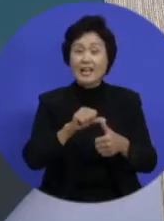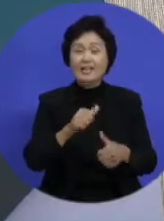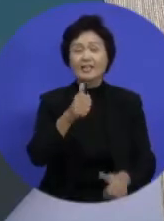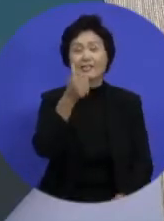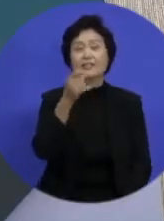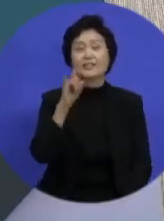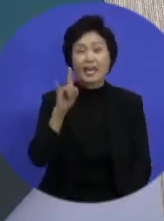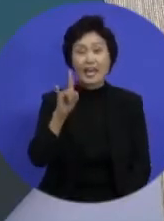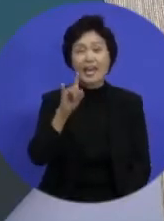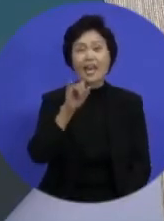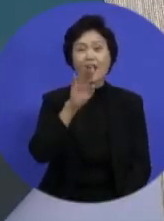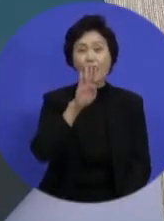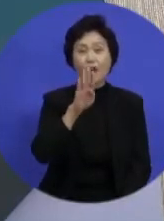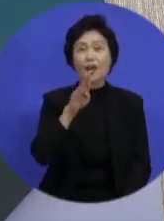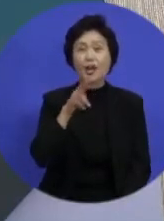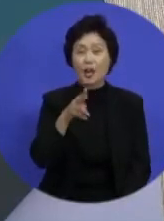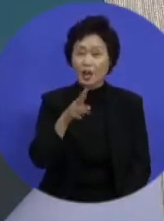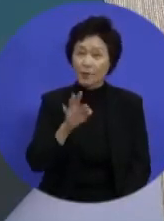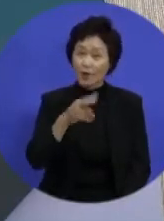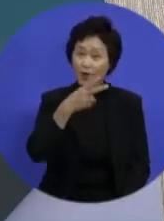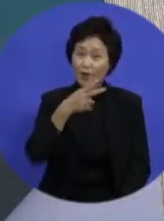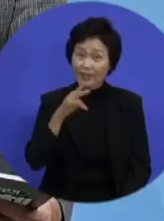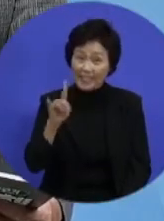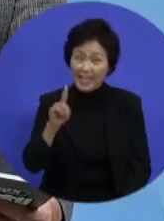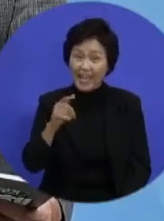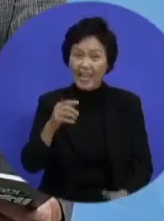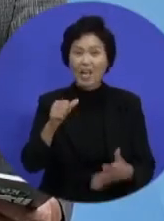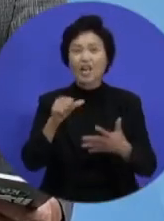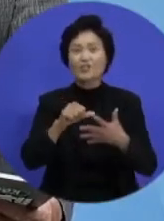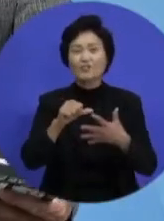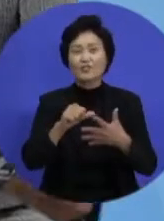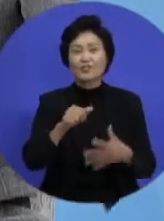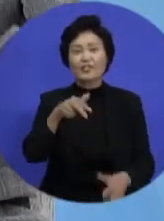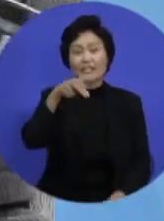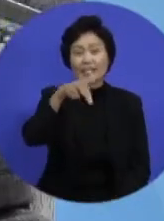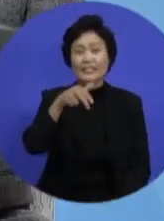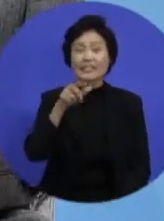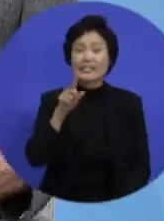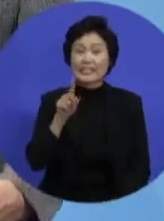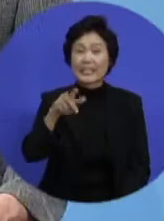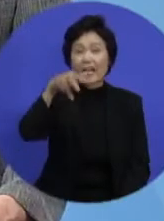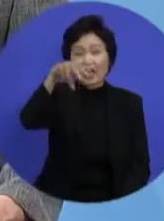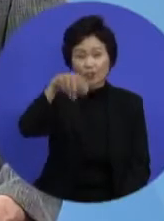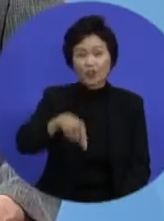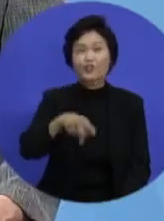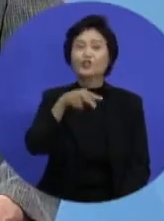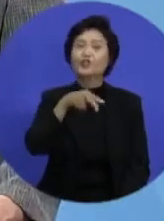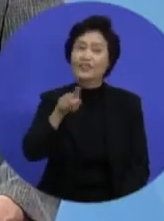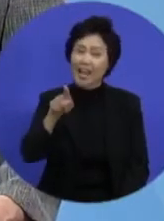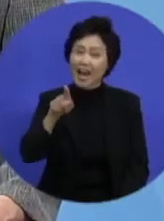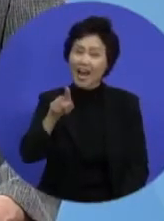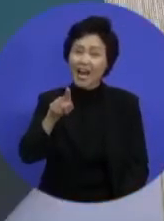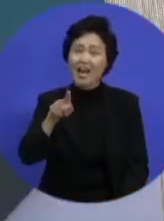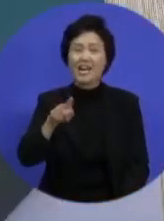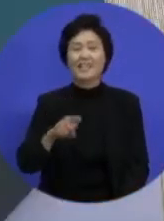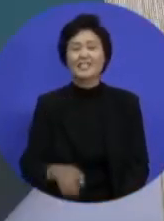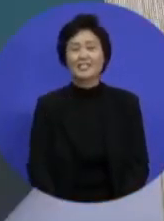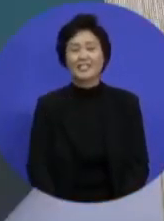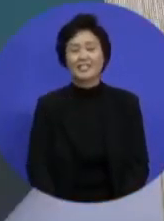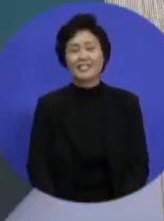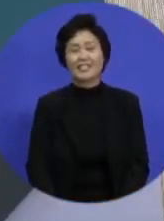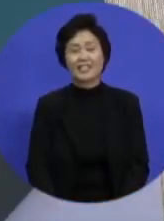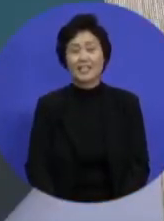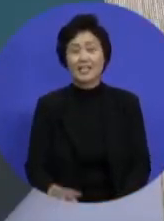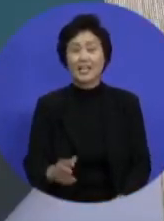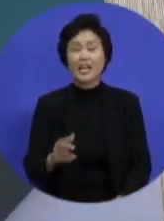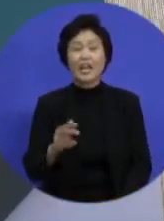카츄샤. 큰 아들이 저 해병대. 해병대입니다. 네. 그래서 그러면 이제 나오면 뭐 한대요 이제 군대도? 저희 일주일에 한 이틀씩